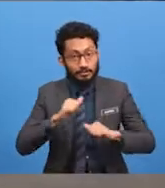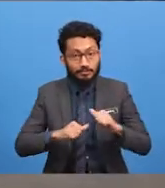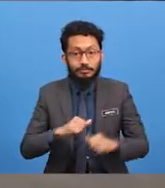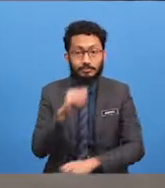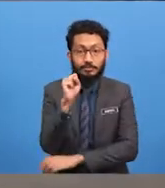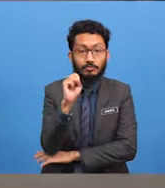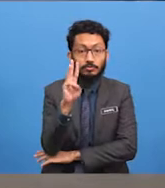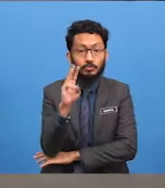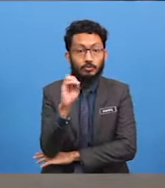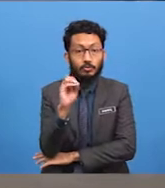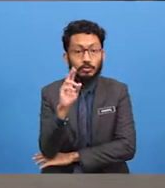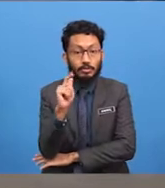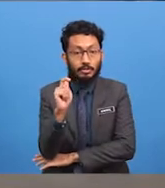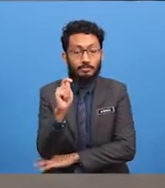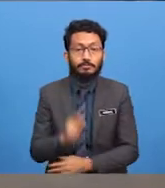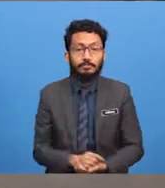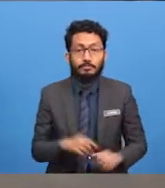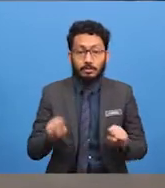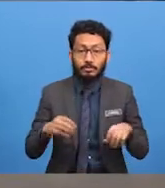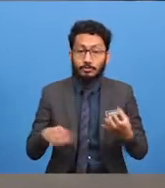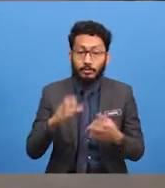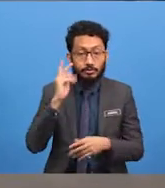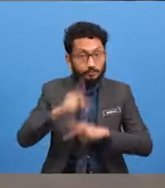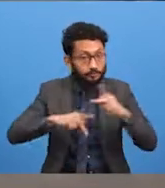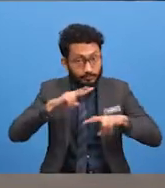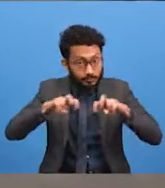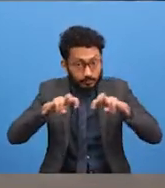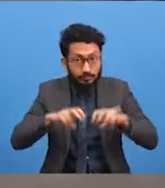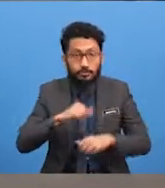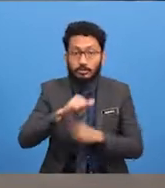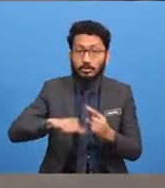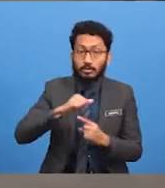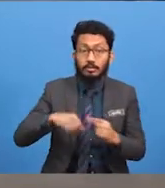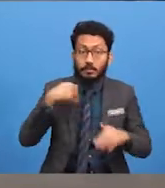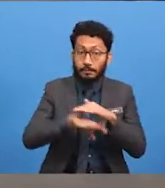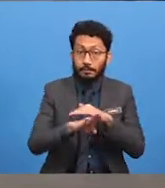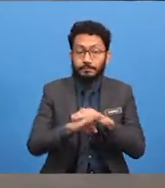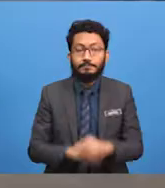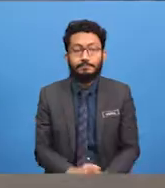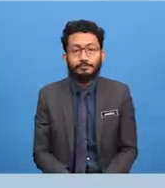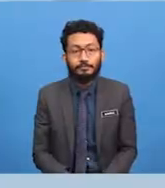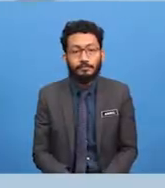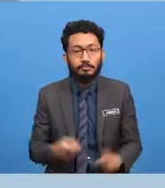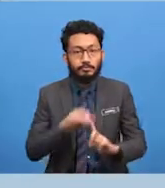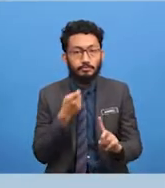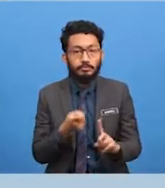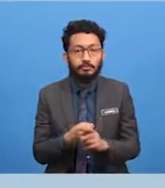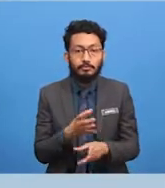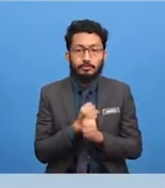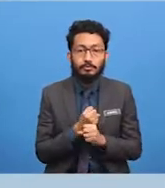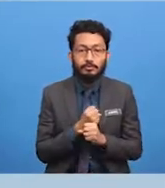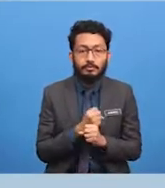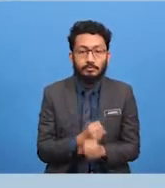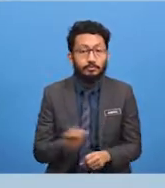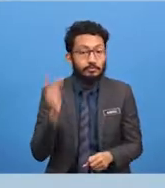SWOT ini, pengurus akan mengkaji faktor persekitaran dalaman organisasi dari segi kekuatan